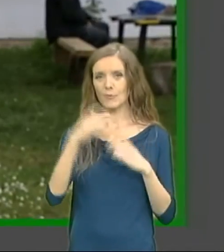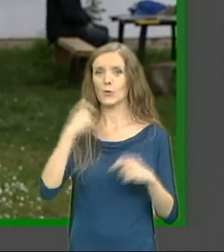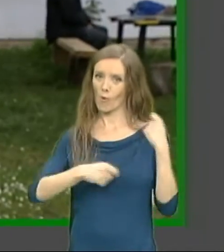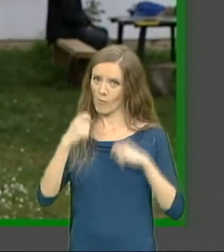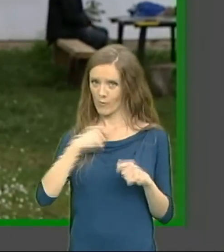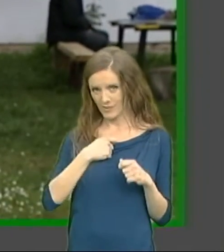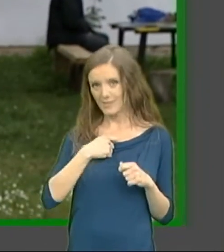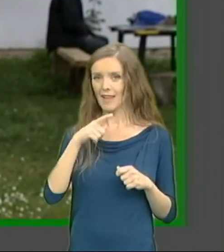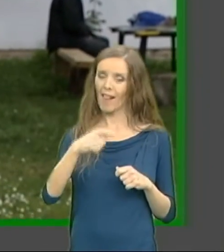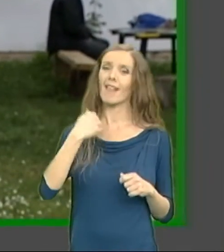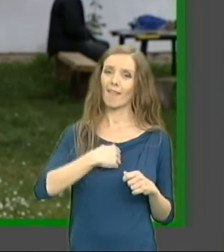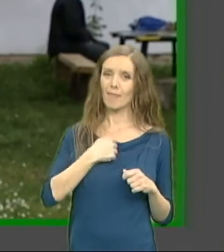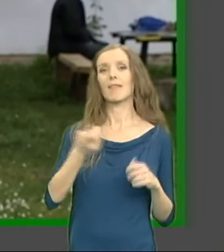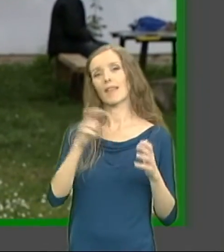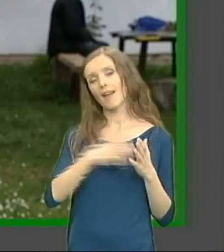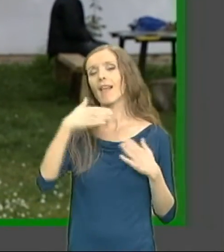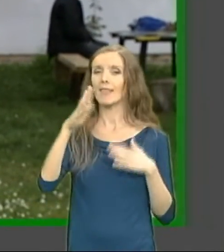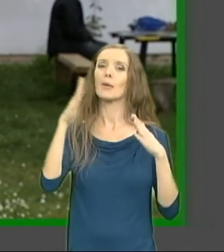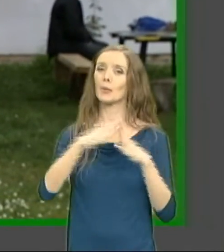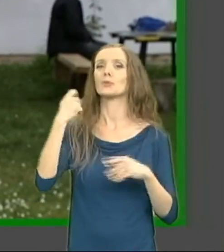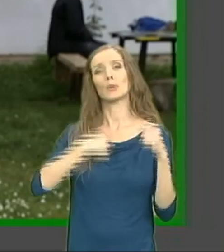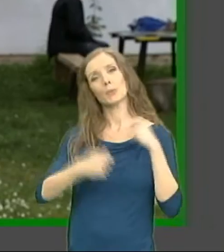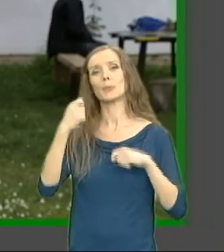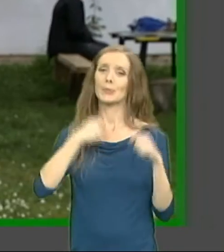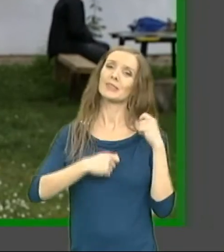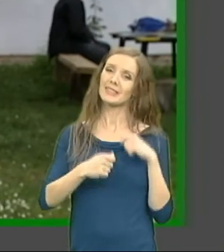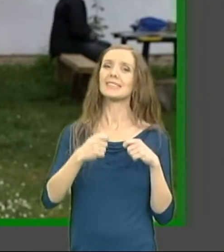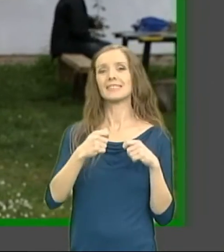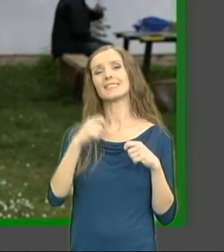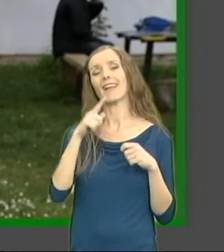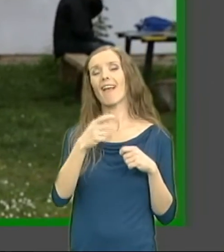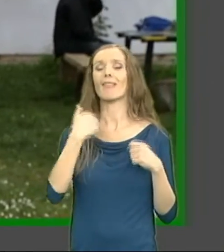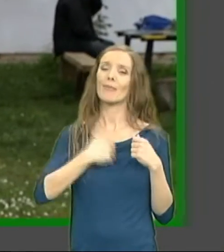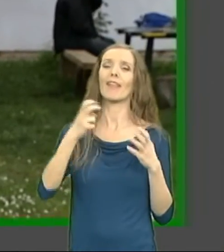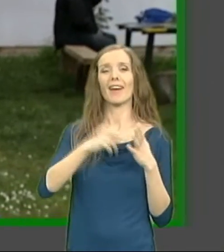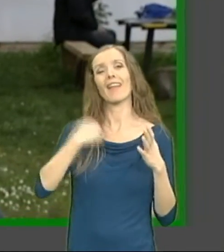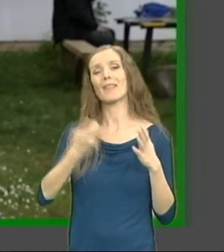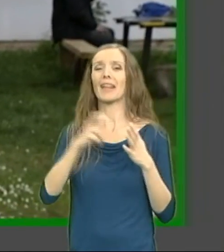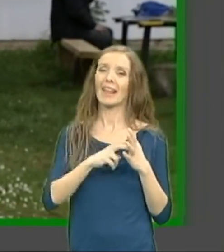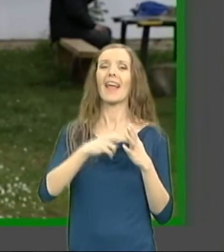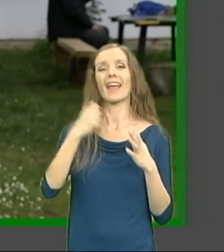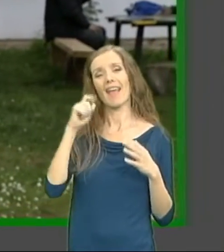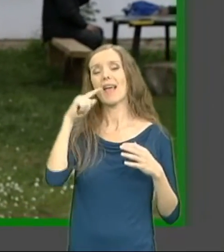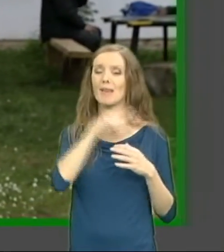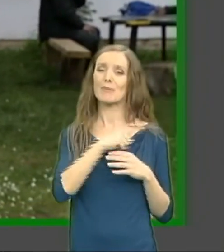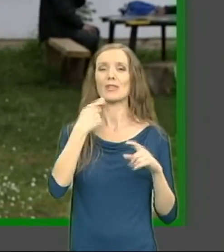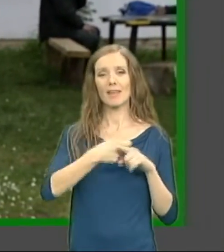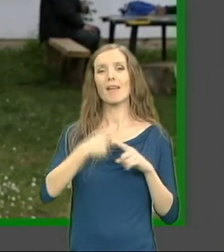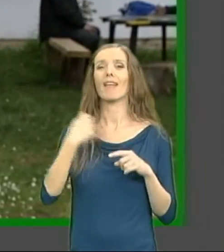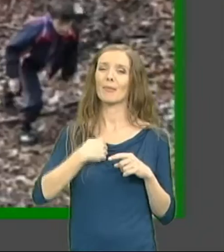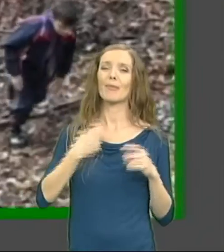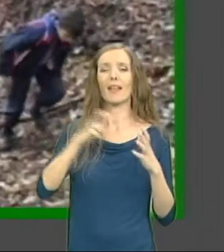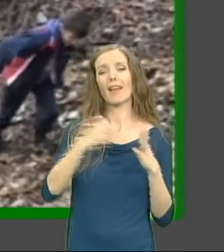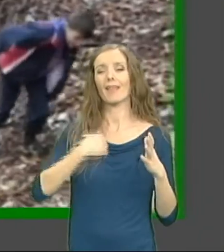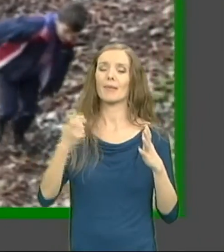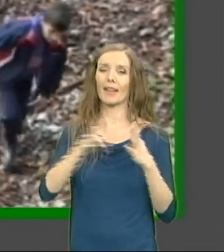mogo. Idi kući obuci se leva do njeranke. Idi kući obuci se leva do njeranke. Do njeranke kruške